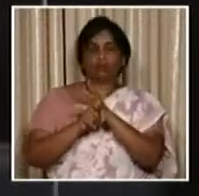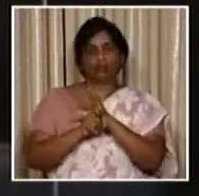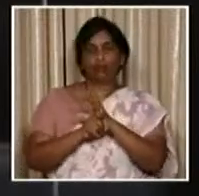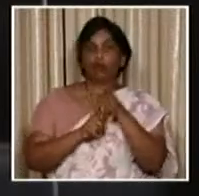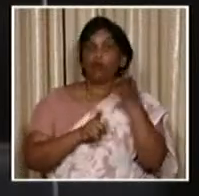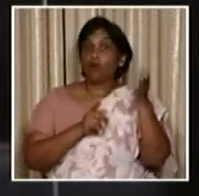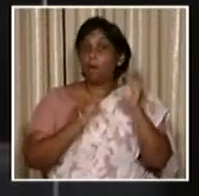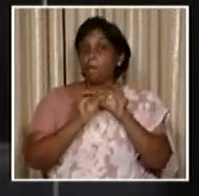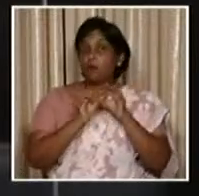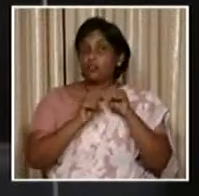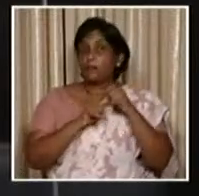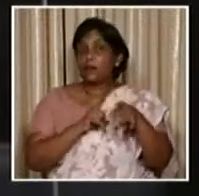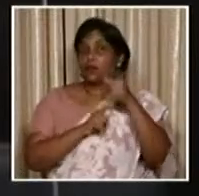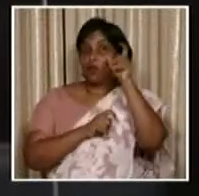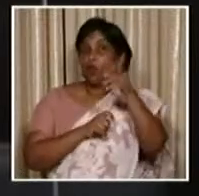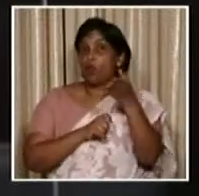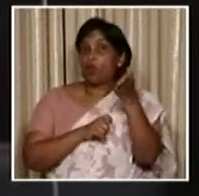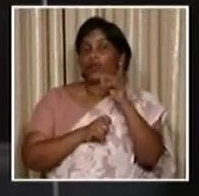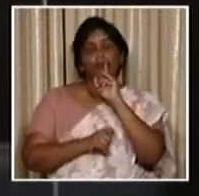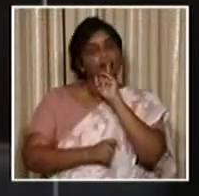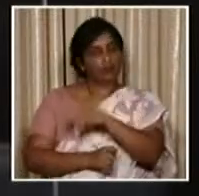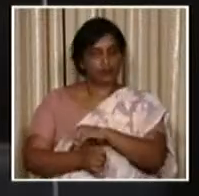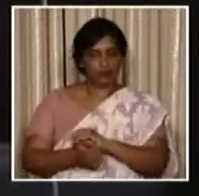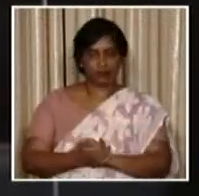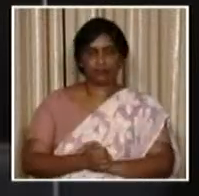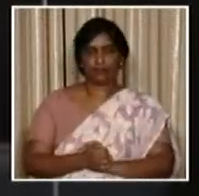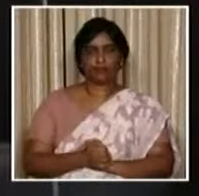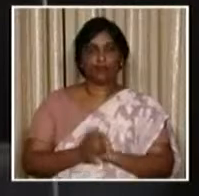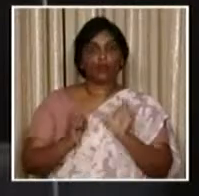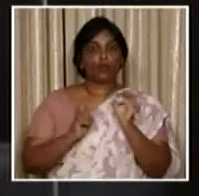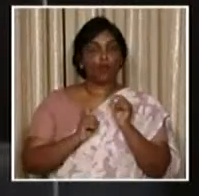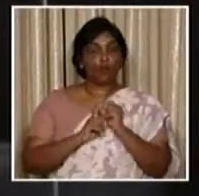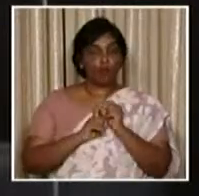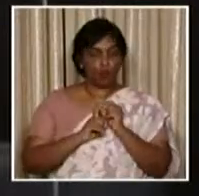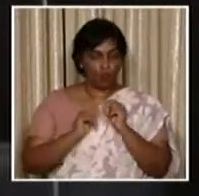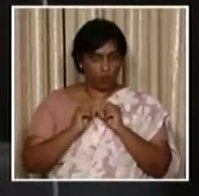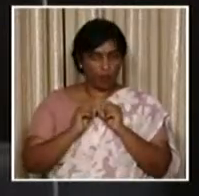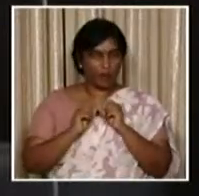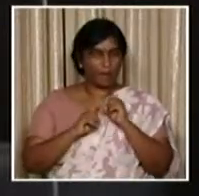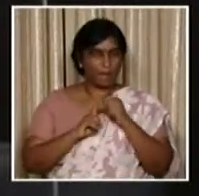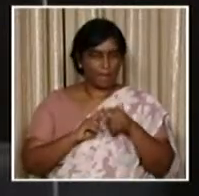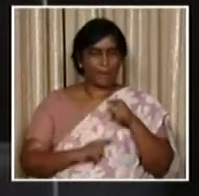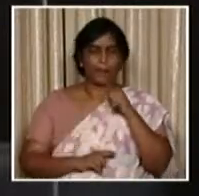egol kiai bonifas perragaan ni kau dekir. Bonifas perera,